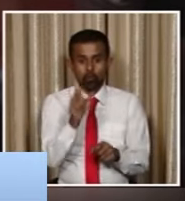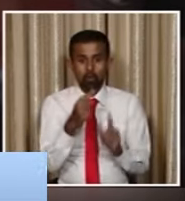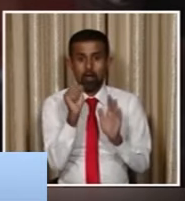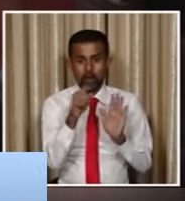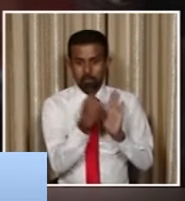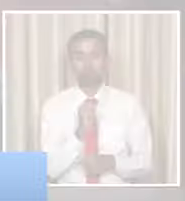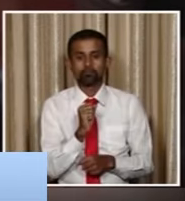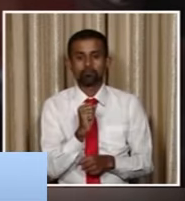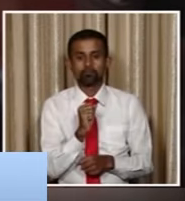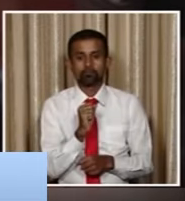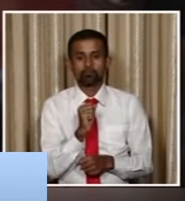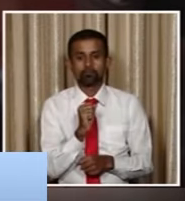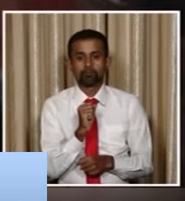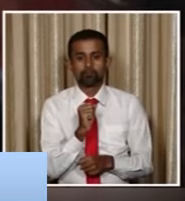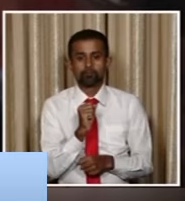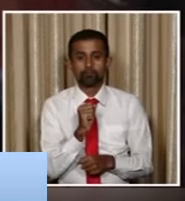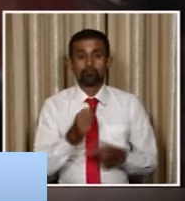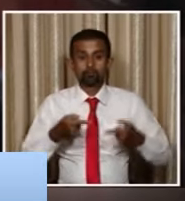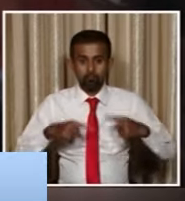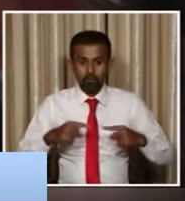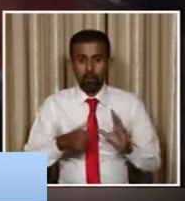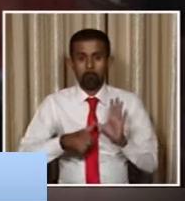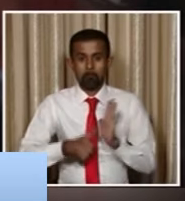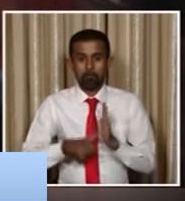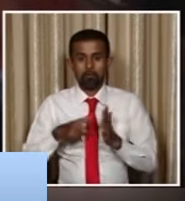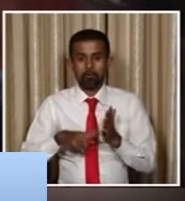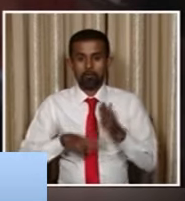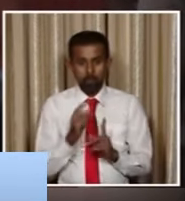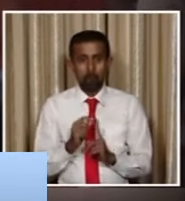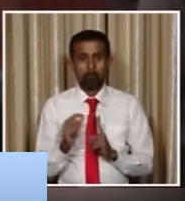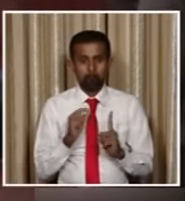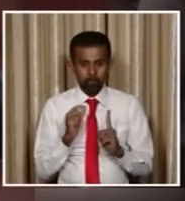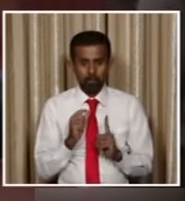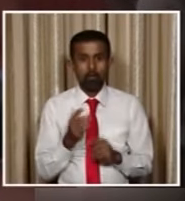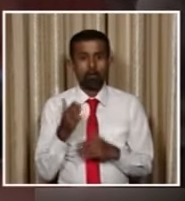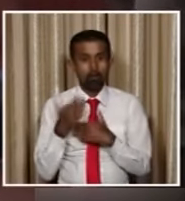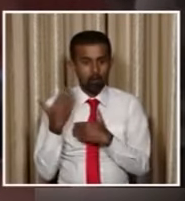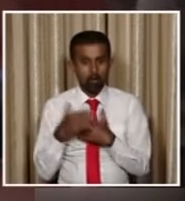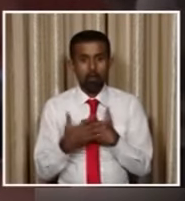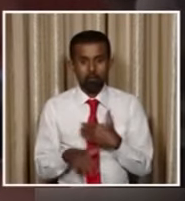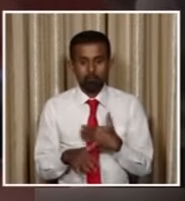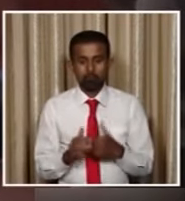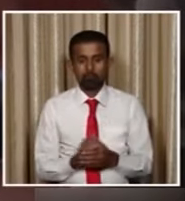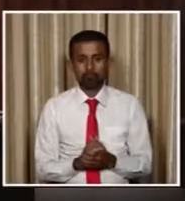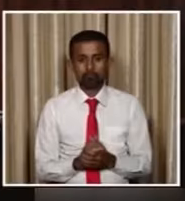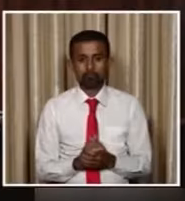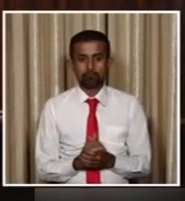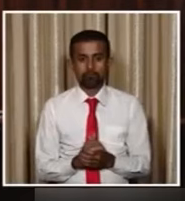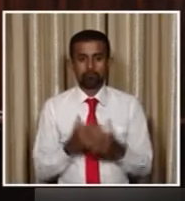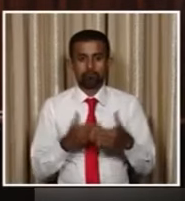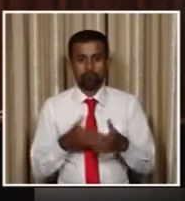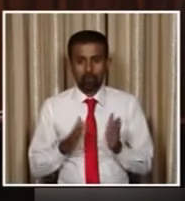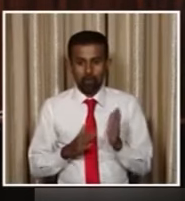ඉස්සු කිව්ව මන්ත්‍රීවරු නෑ එහෙනම් කරන්න ඕන පනත ඡන්ද විමසීම ලක් කරන්න ඕන ප්‍රදාය තිබුණේ ගරු මන්ත්‍රීතුමා ඒ වෙලාවේ කැබිනට්